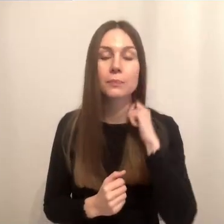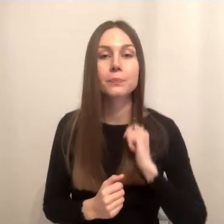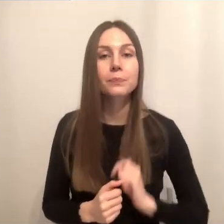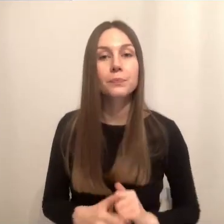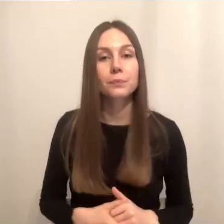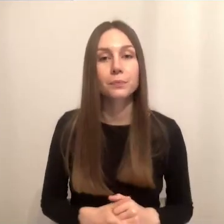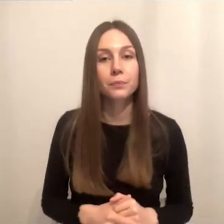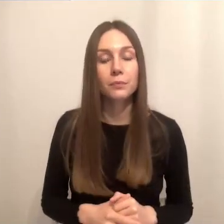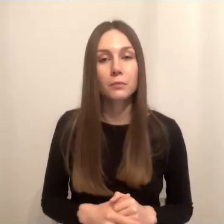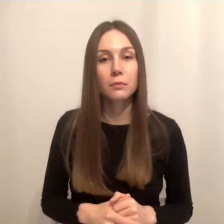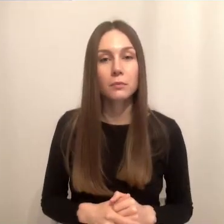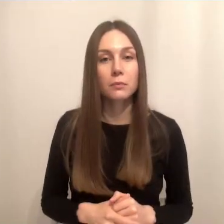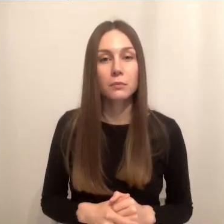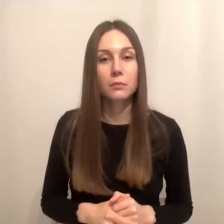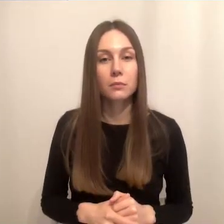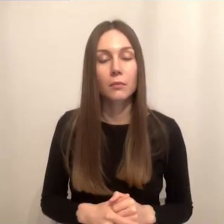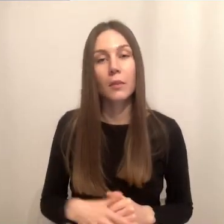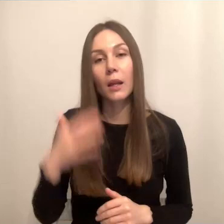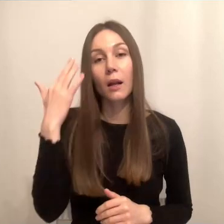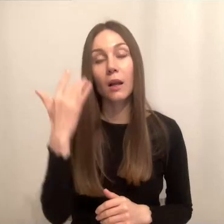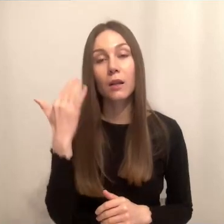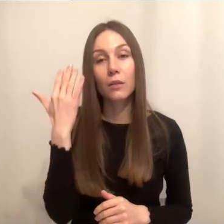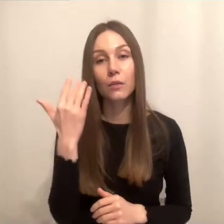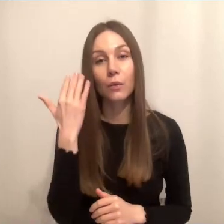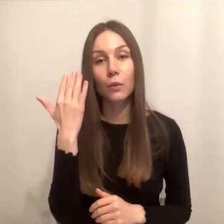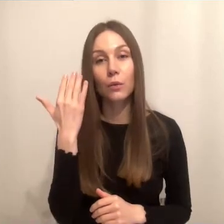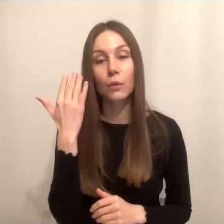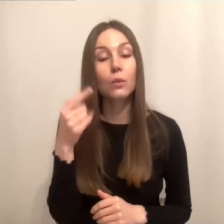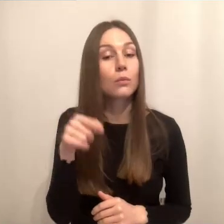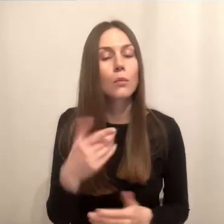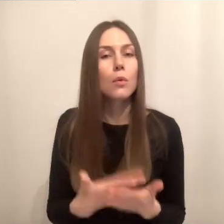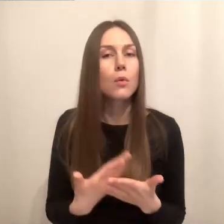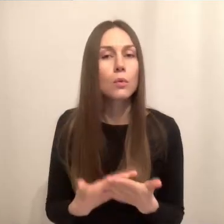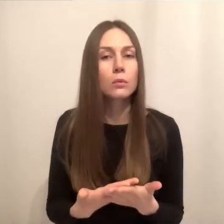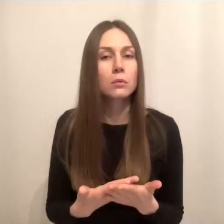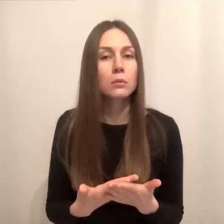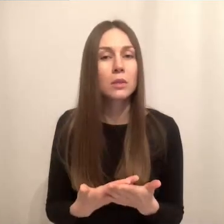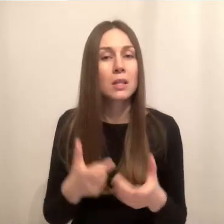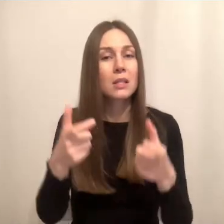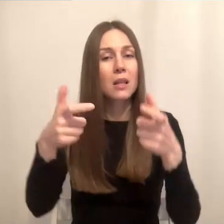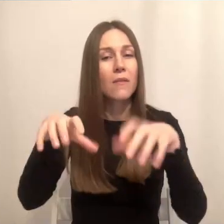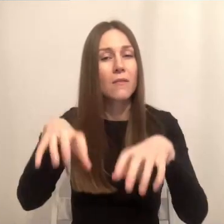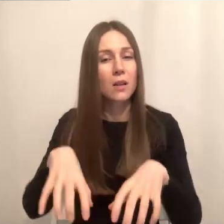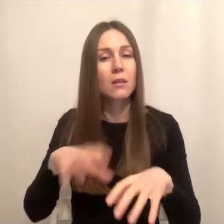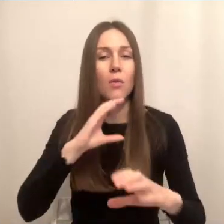vėlgi, tai yra, manau, todėl, kad yra labai bloga savivaldybės